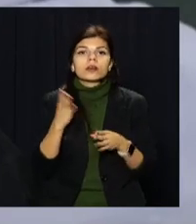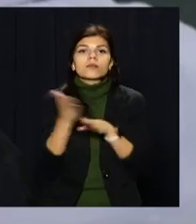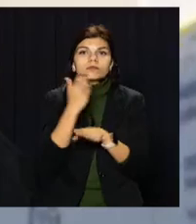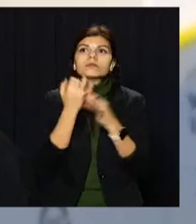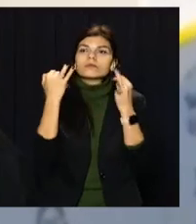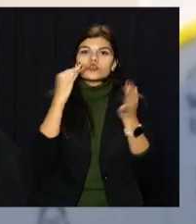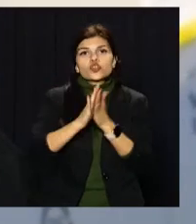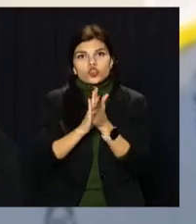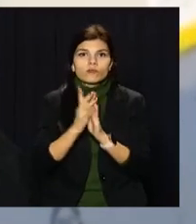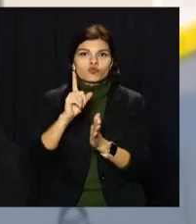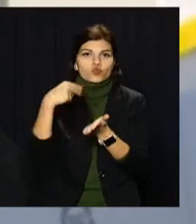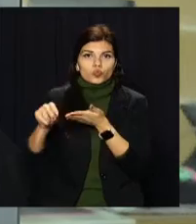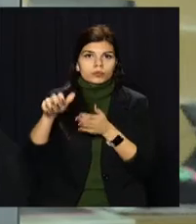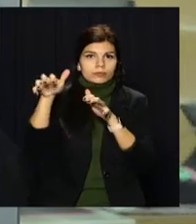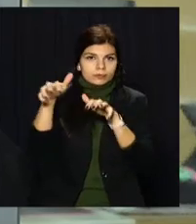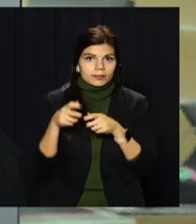виробниками.